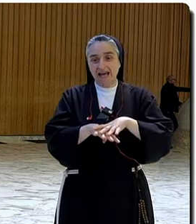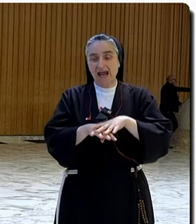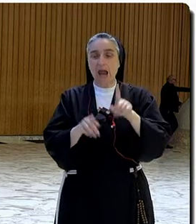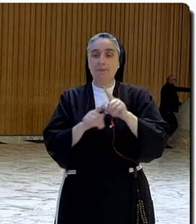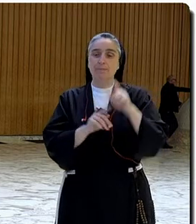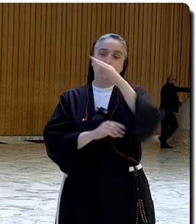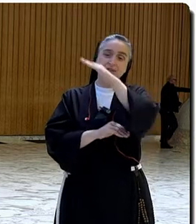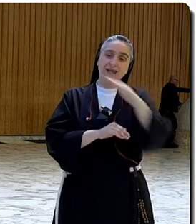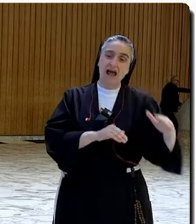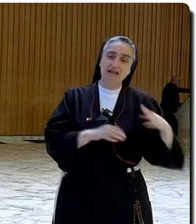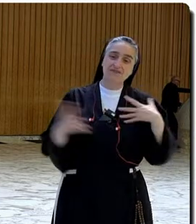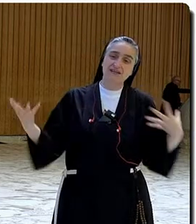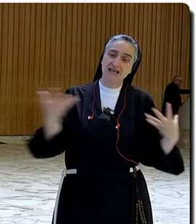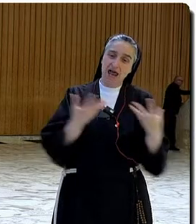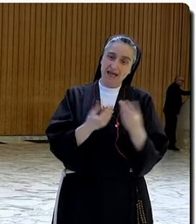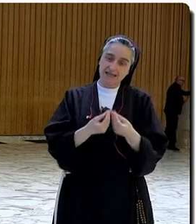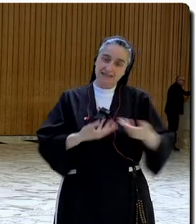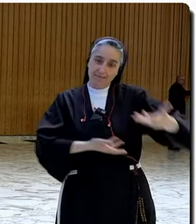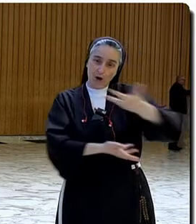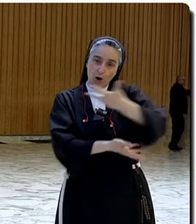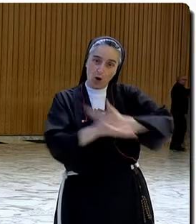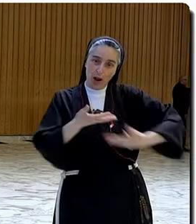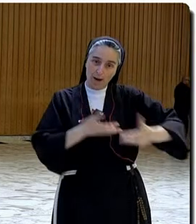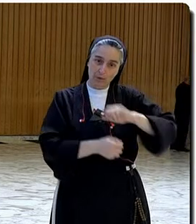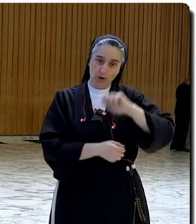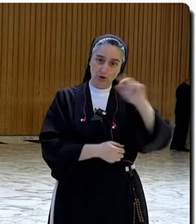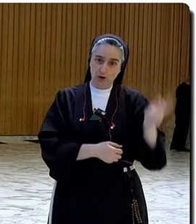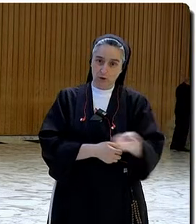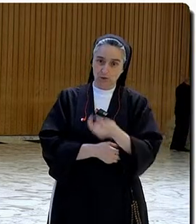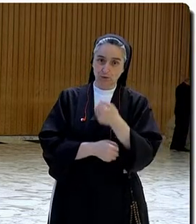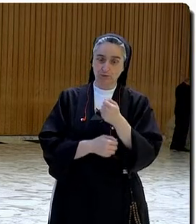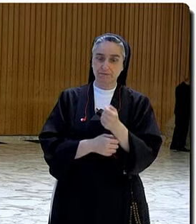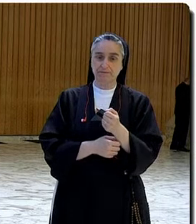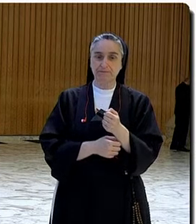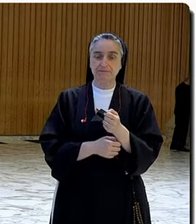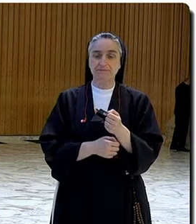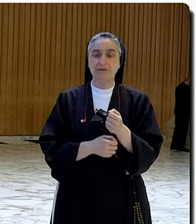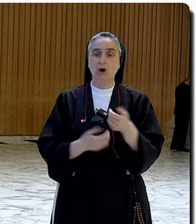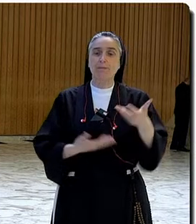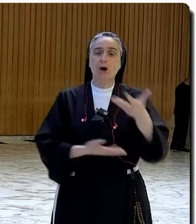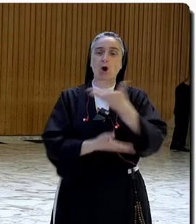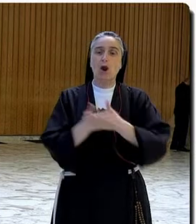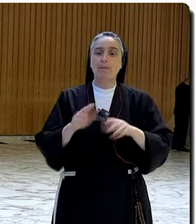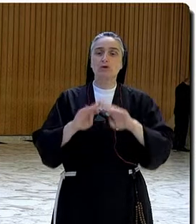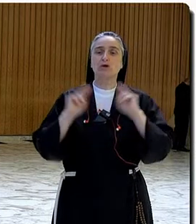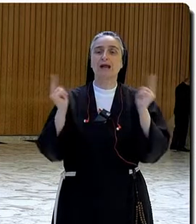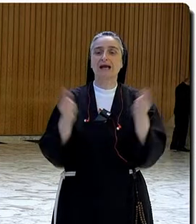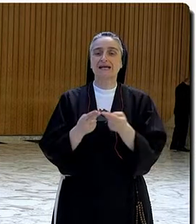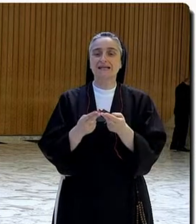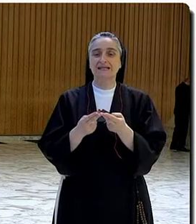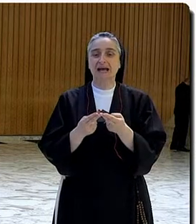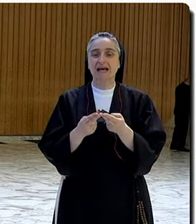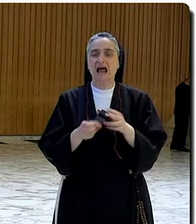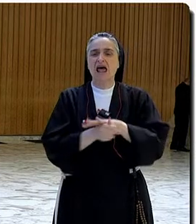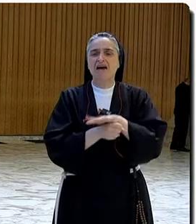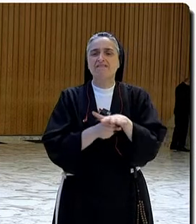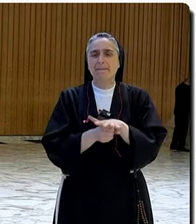trasversale. E cosa c'è di più integrale e trasversale della